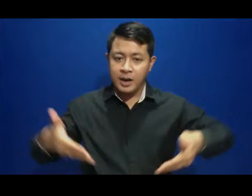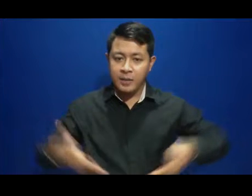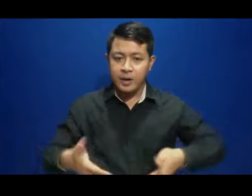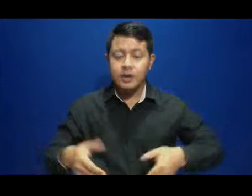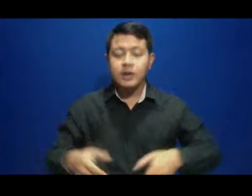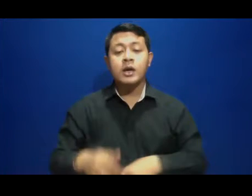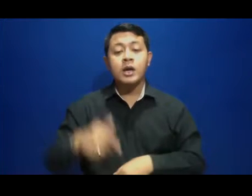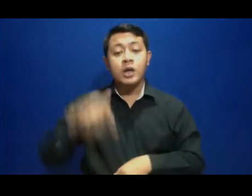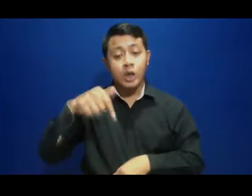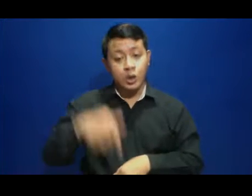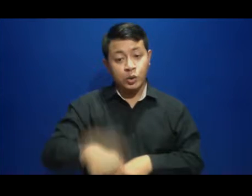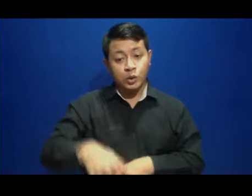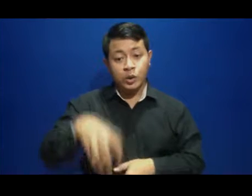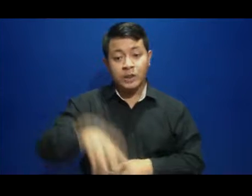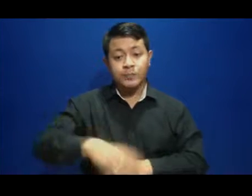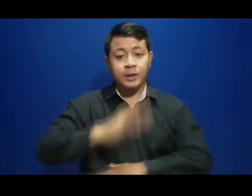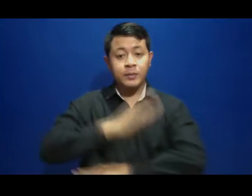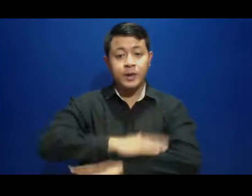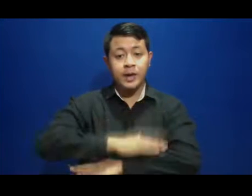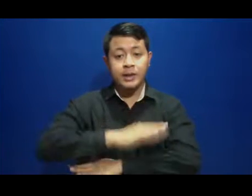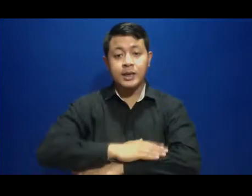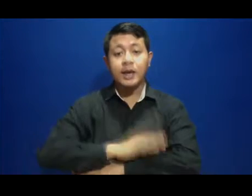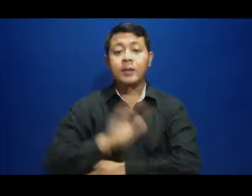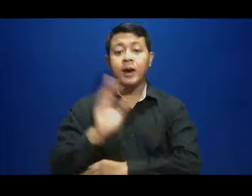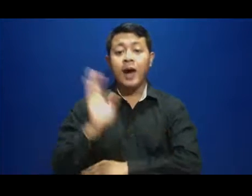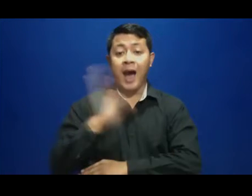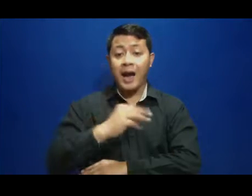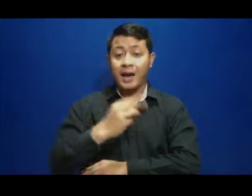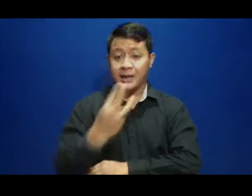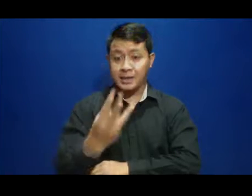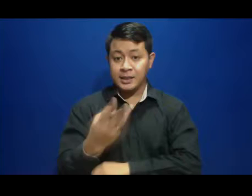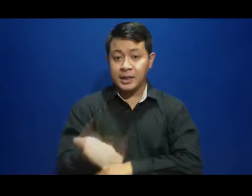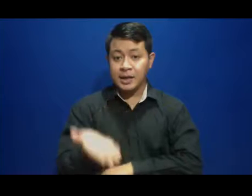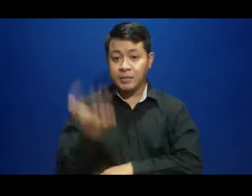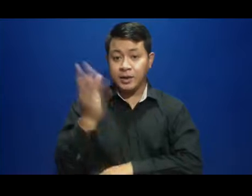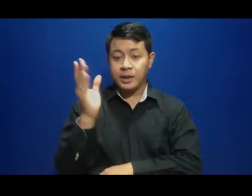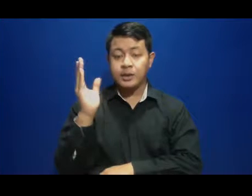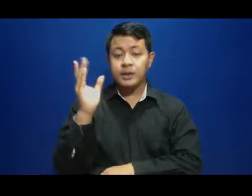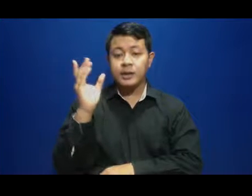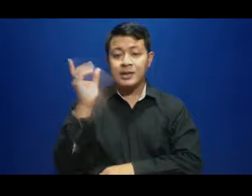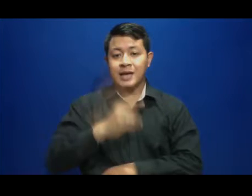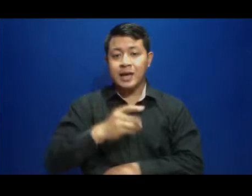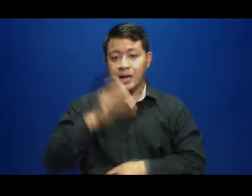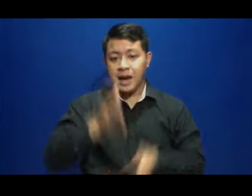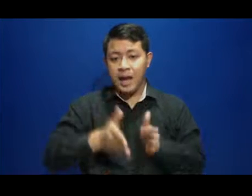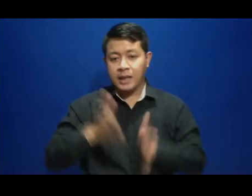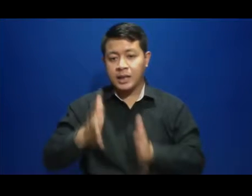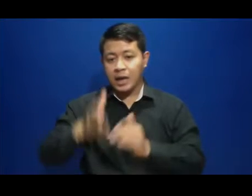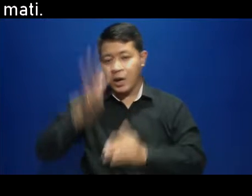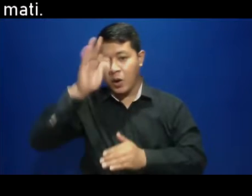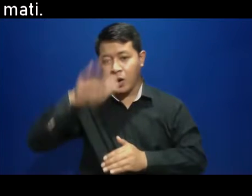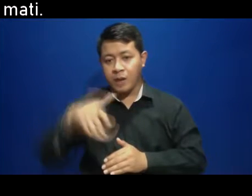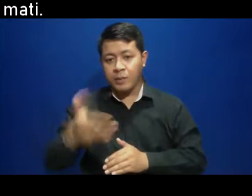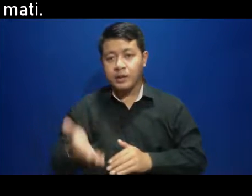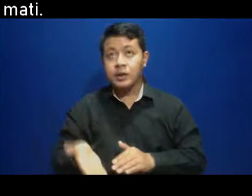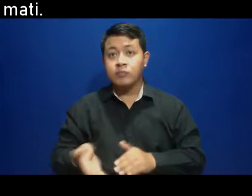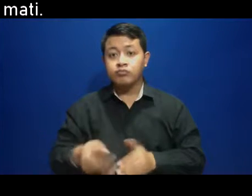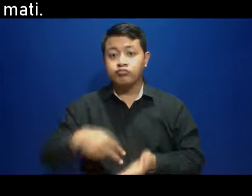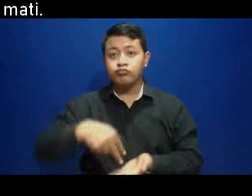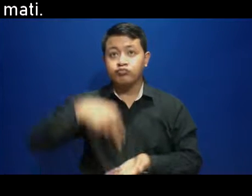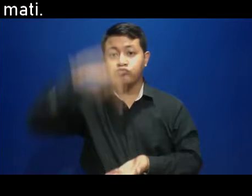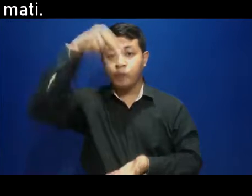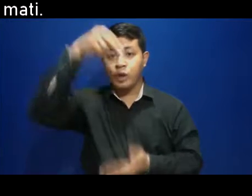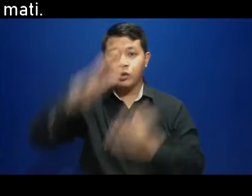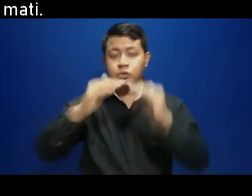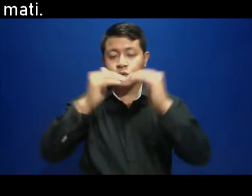dimakamkan, yang turun ke tempat penantian pada hari ketiga, bangkit dari antara orang mati, yang naik ke